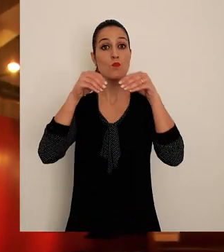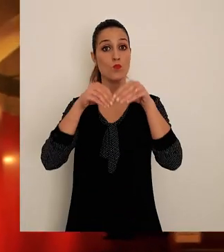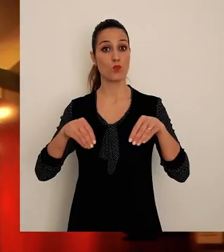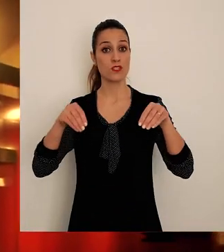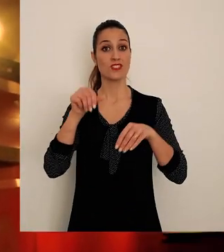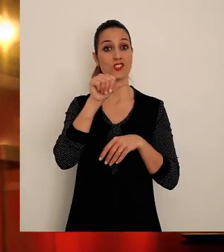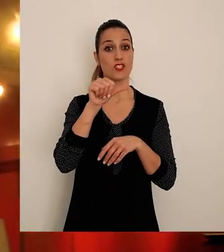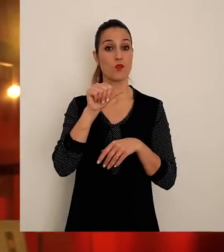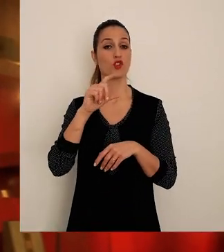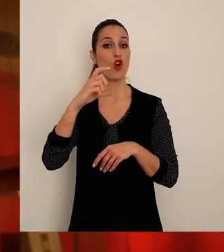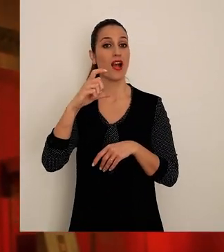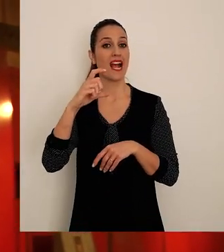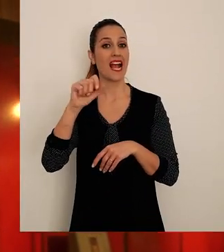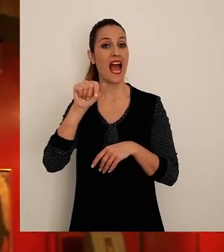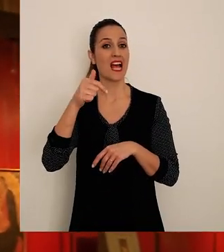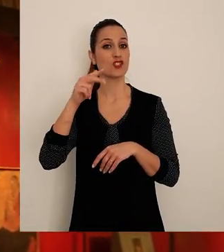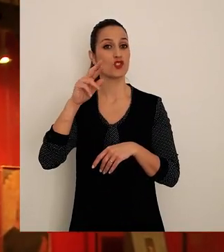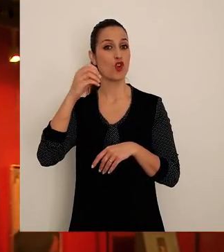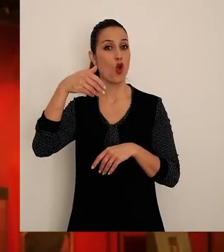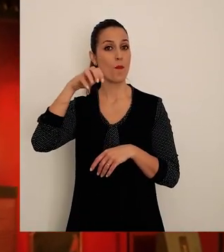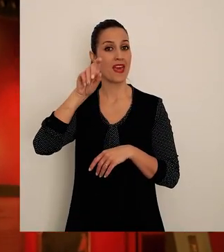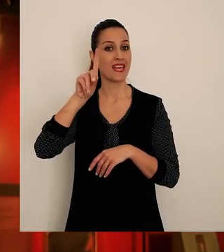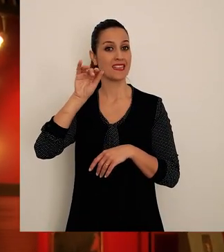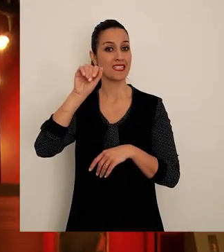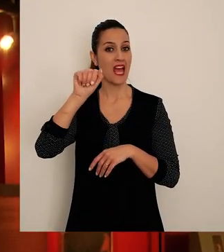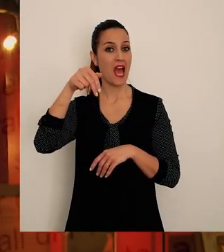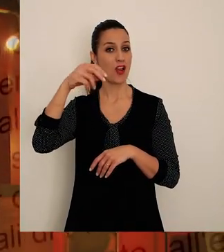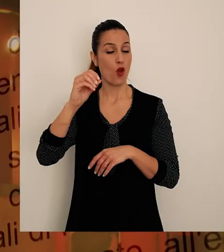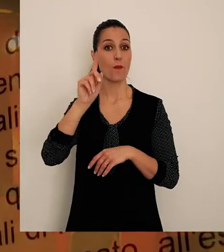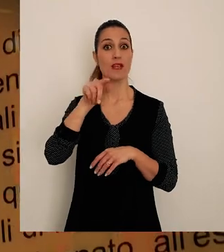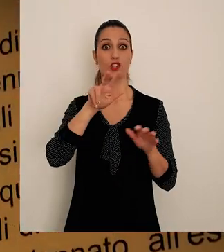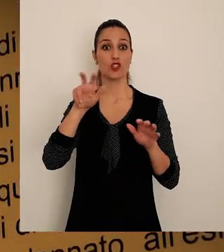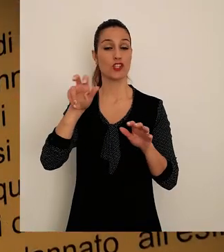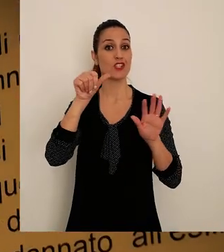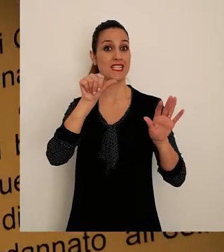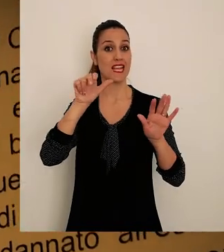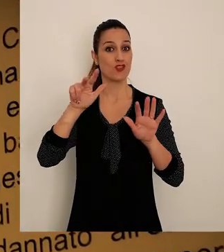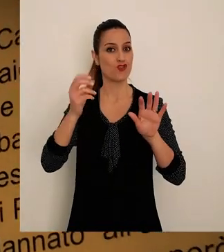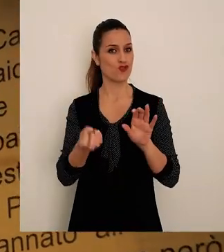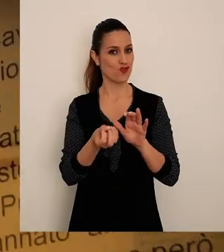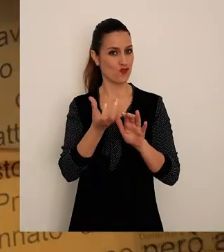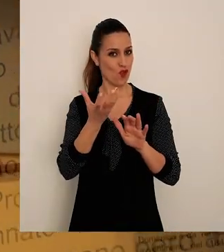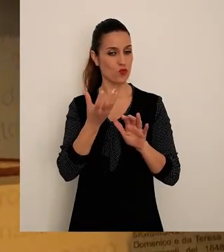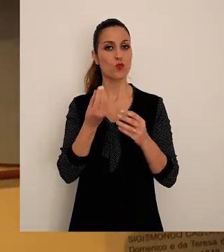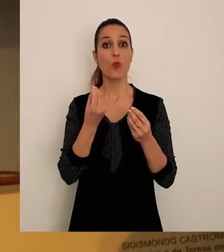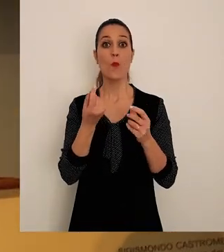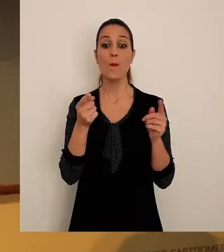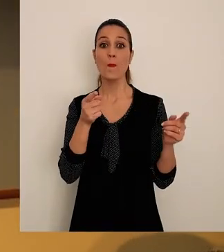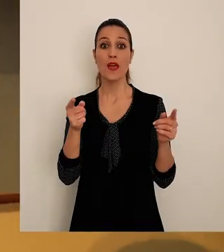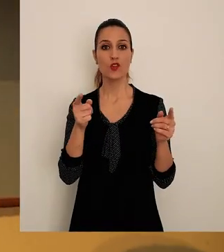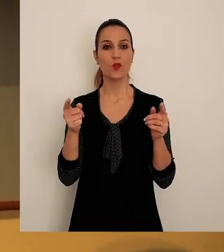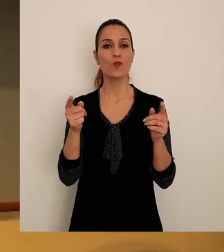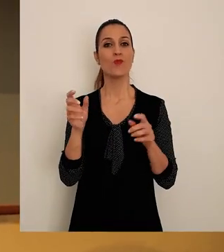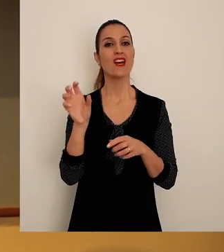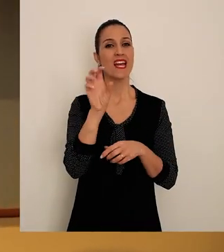Il museo Sigismondo Castromediano sorse nel 1868, quando la provincia di Terra d'Otranto nominò una specifica